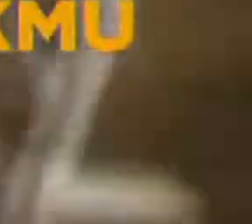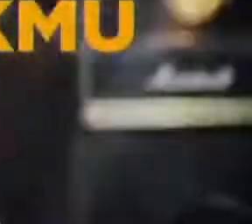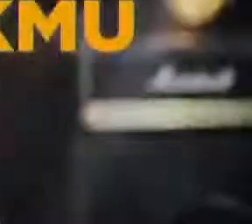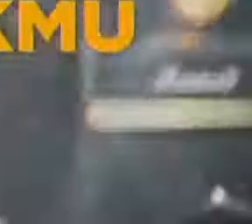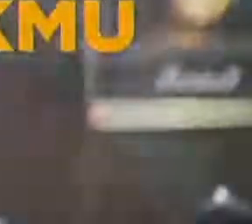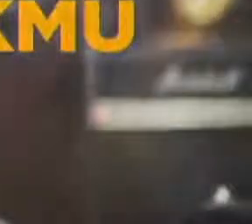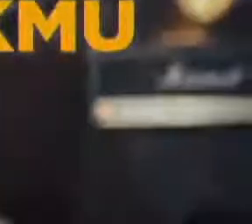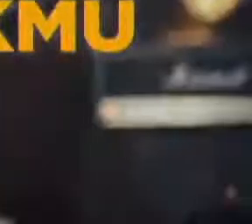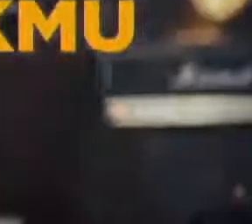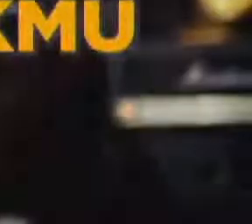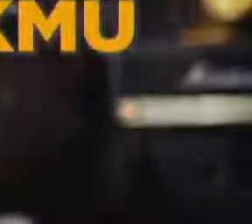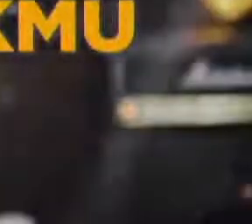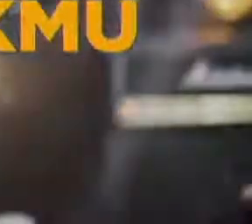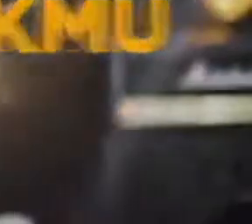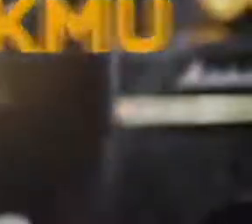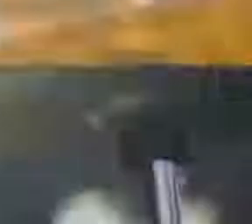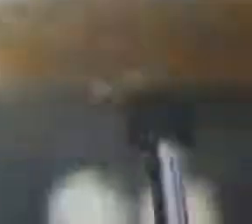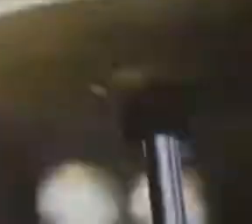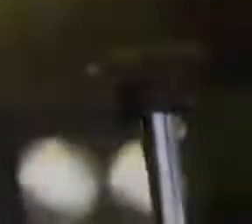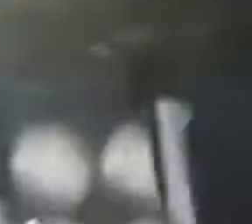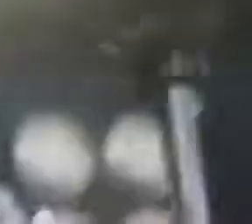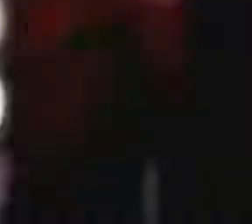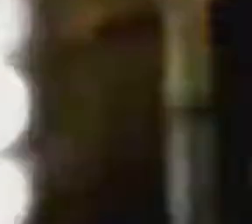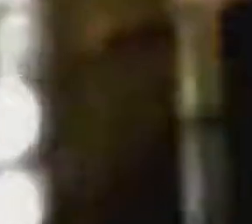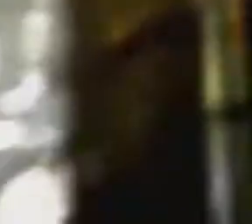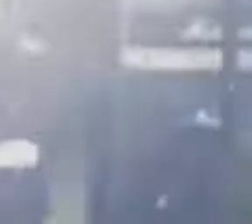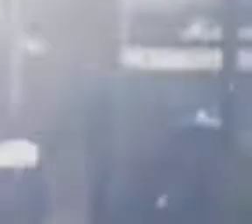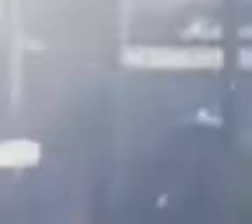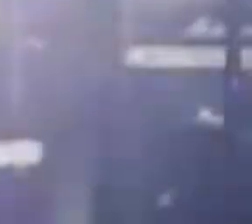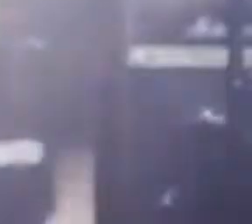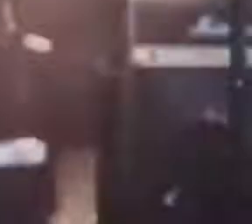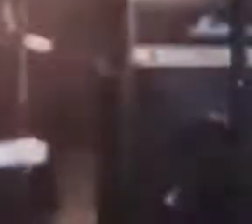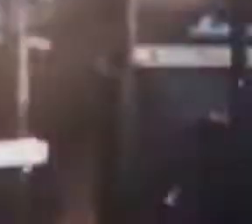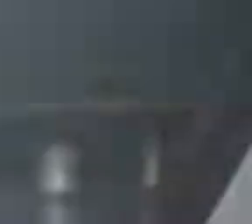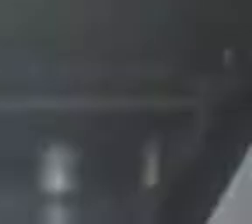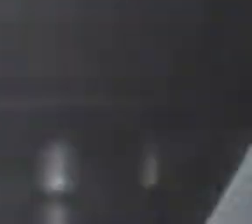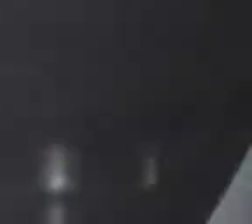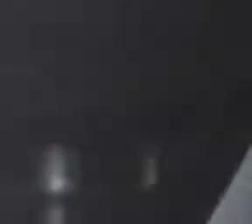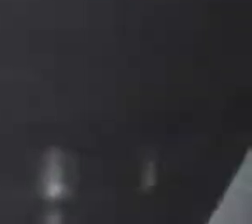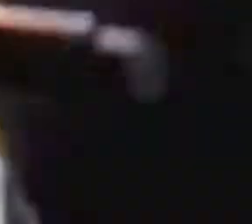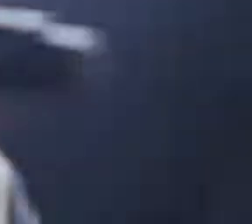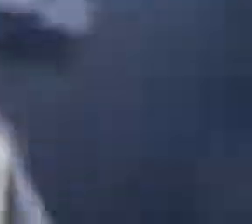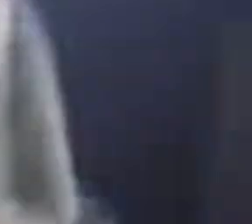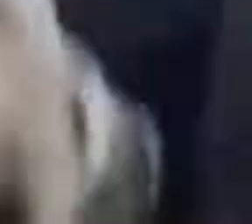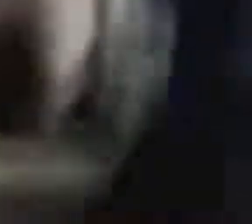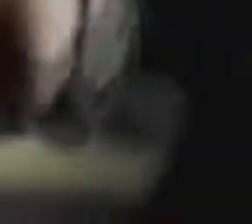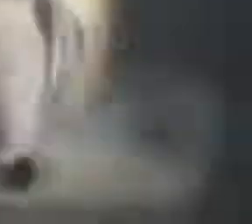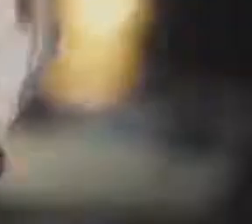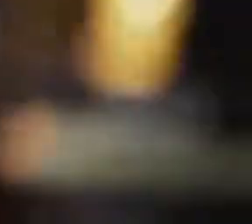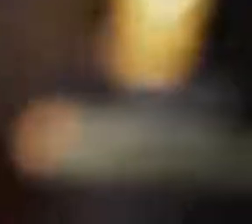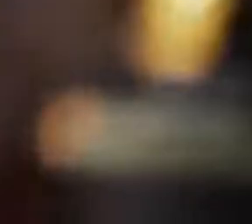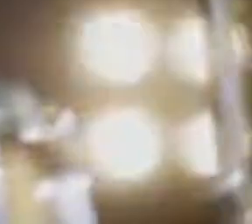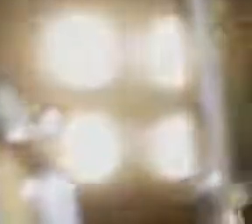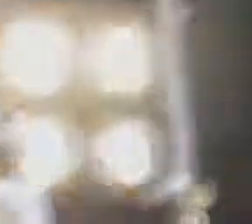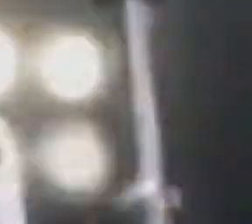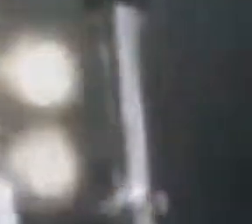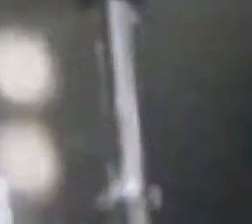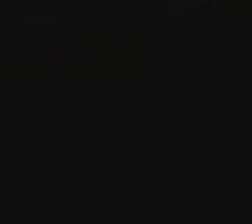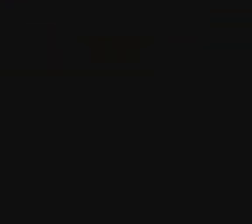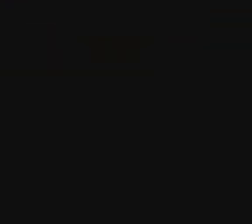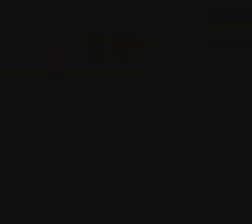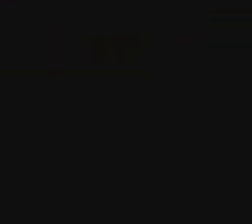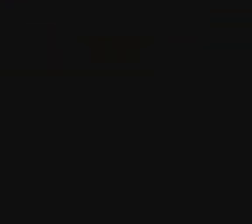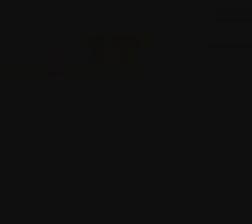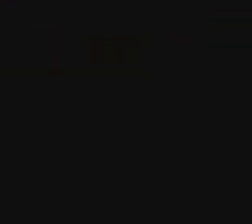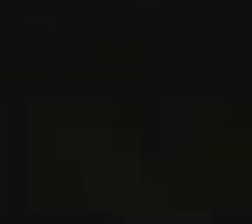jaga jarakmu, hindari kerumunan, jaga